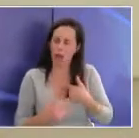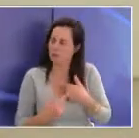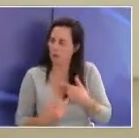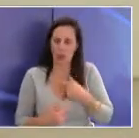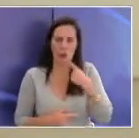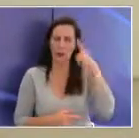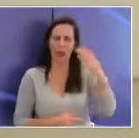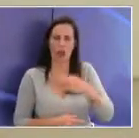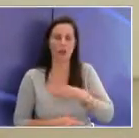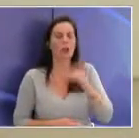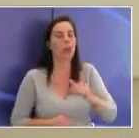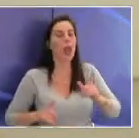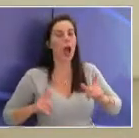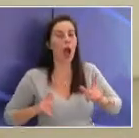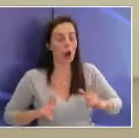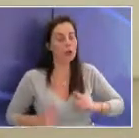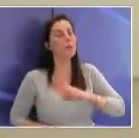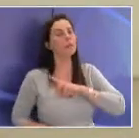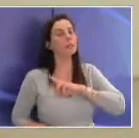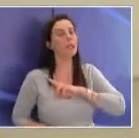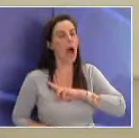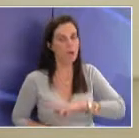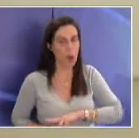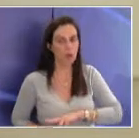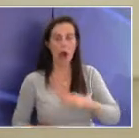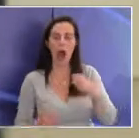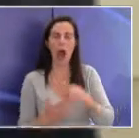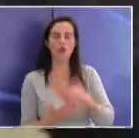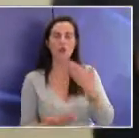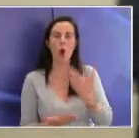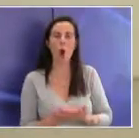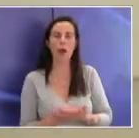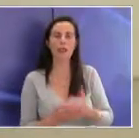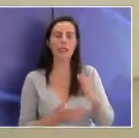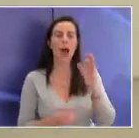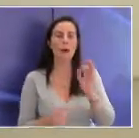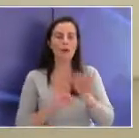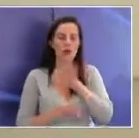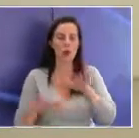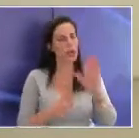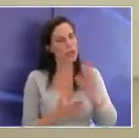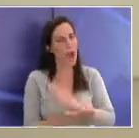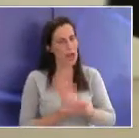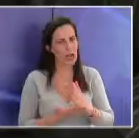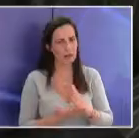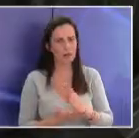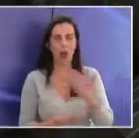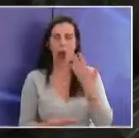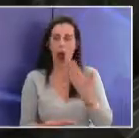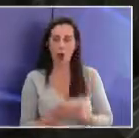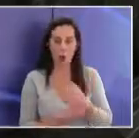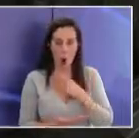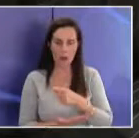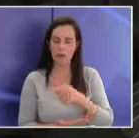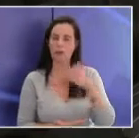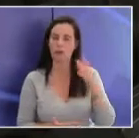אחווה דעה. צריך לחכות בסבלנות עד שהיועץ המשפטי לממשלה יקבל את ההחלטה שלו. היועץ המשפטי לממשלה